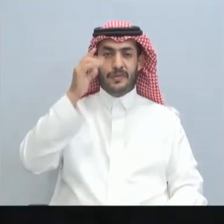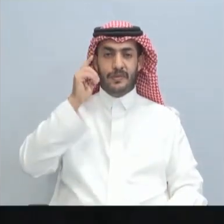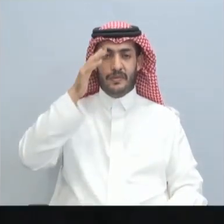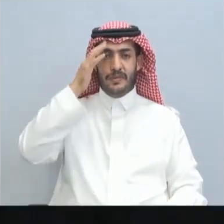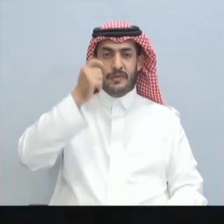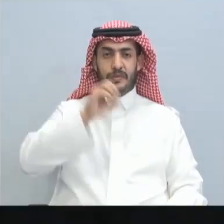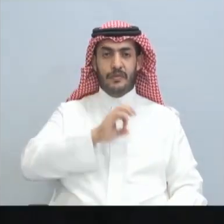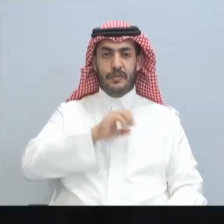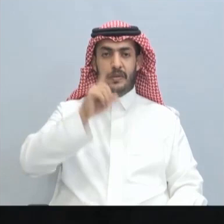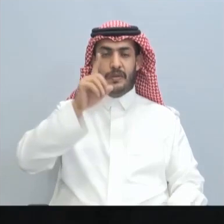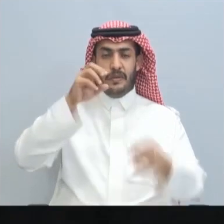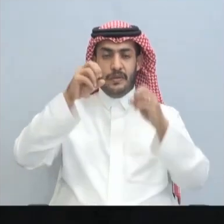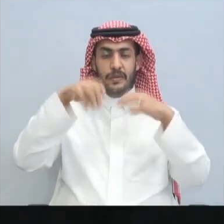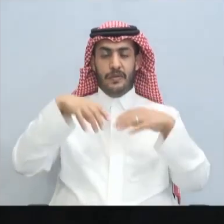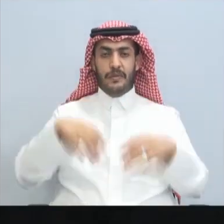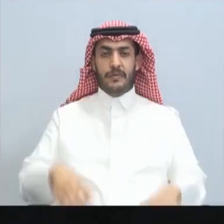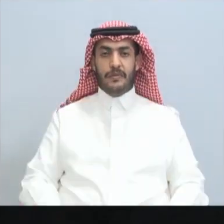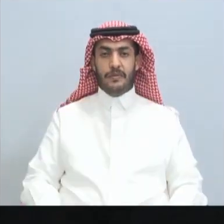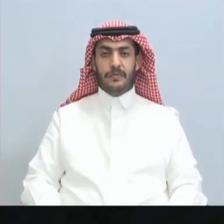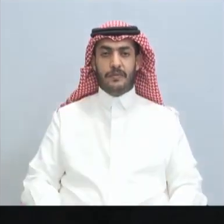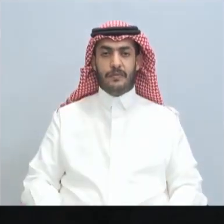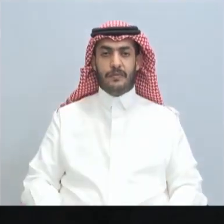والسلام عليكم ورحمه الله وبركاته